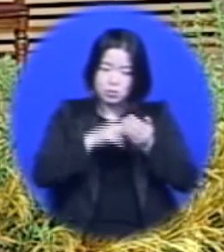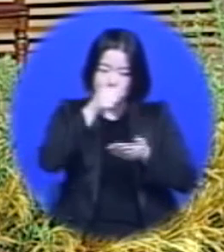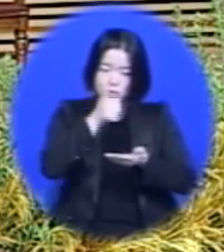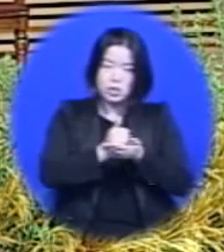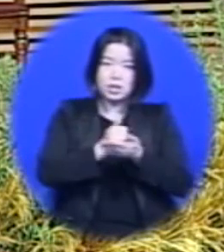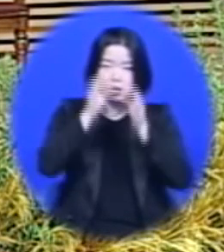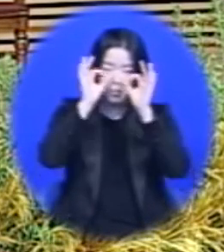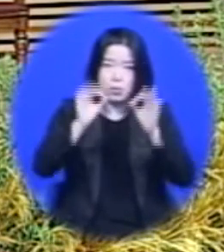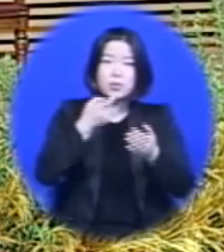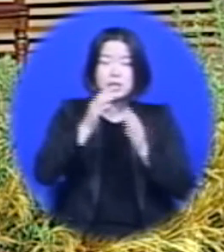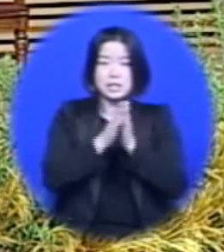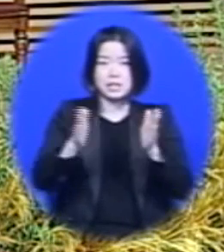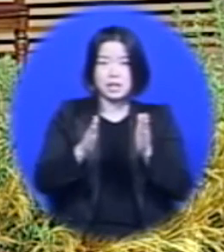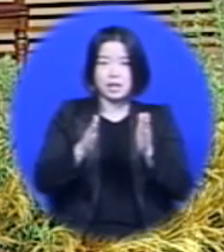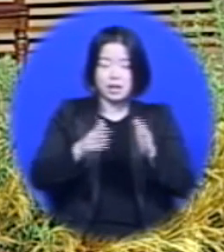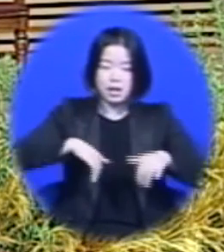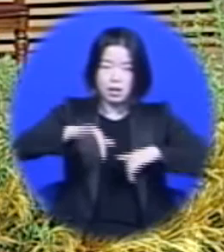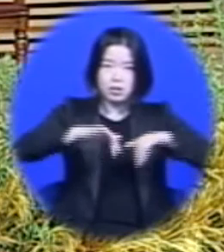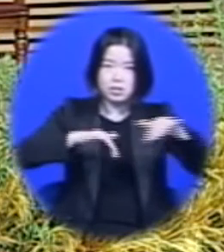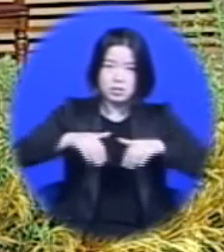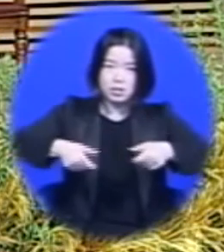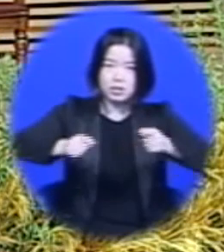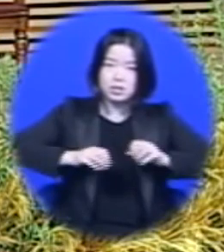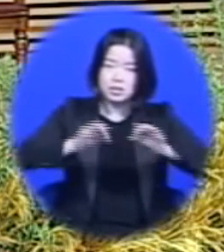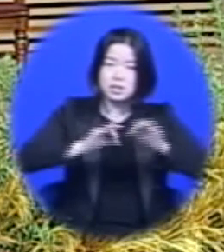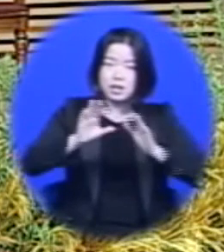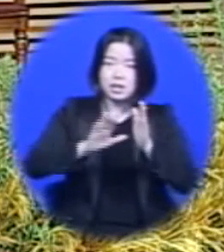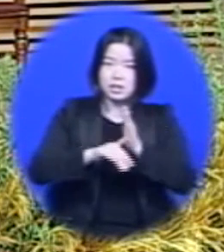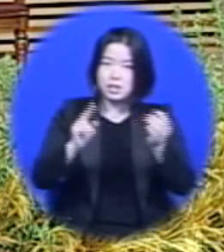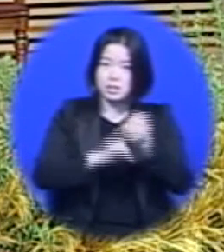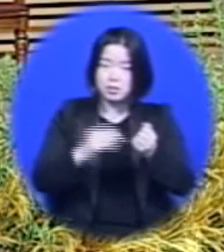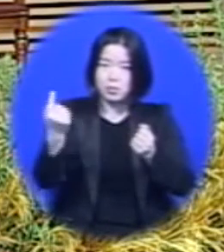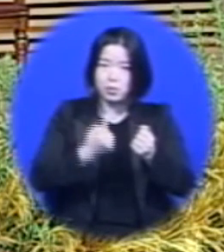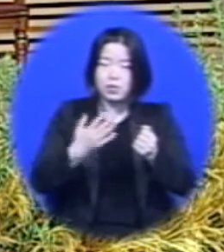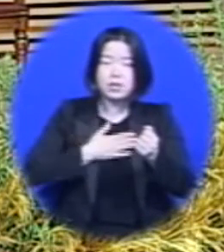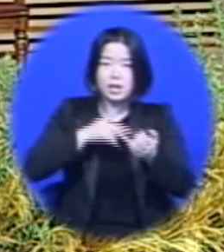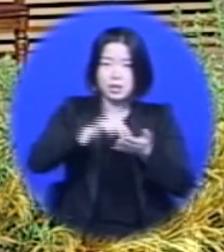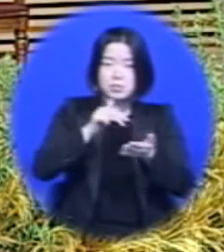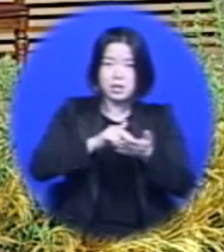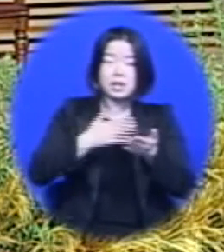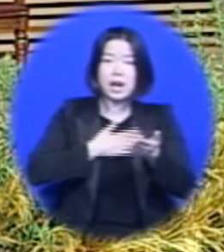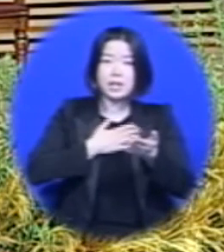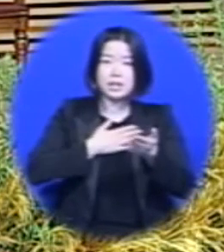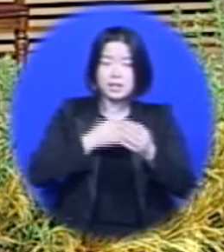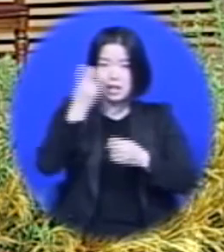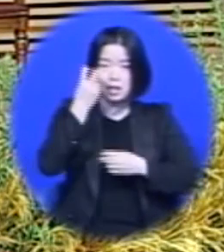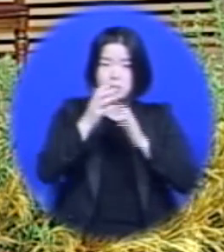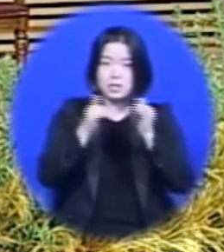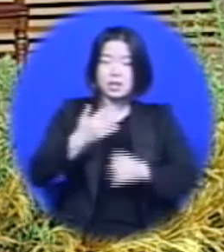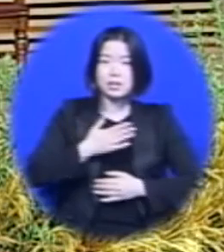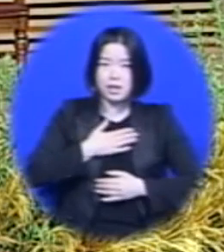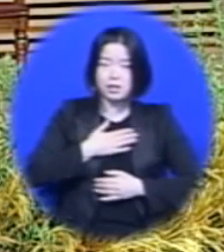시작하는구나. 거리에서 리어카 노점상을 하다 잡혀온 내 처지를 아는 단속반들이 나를